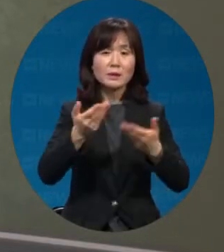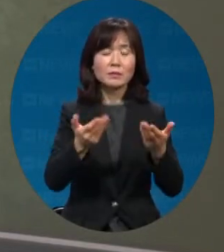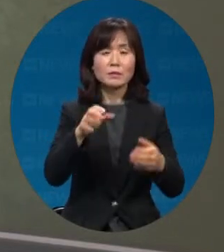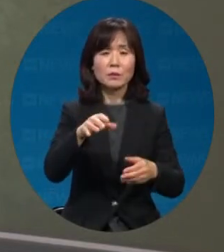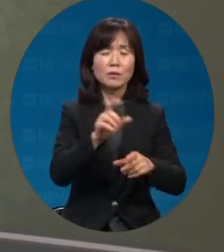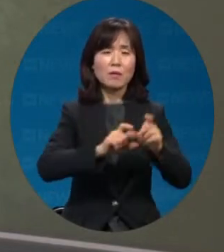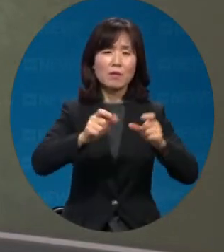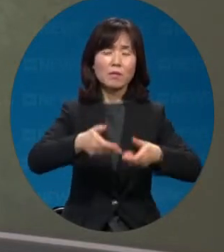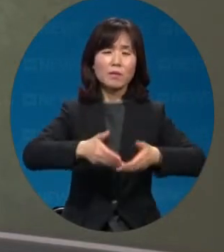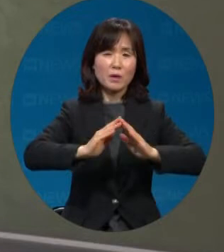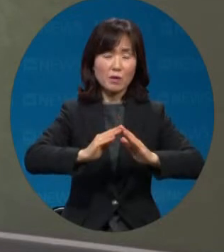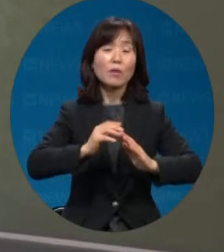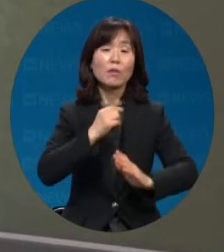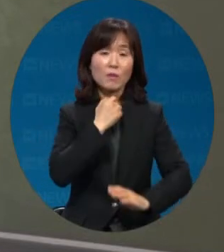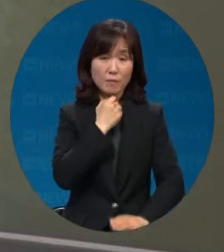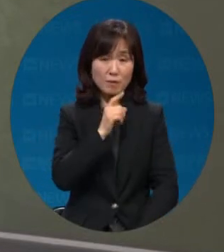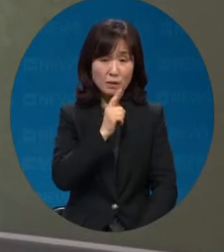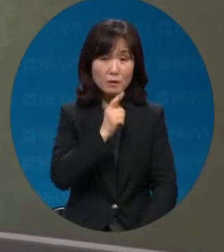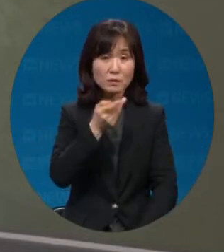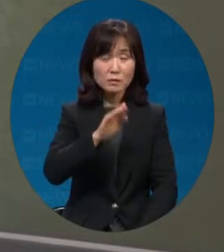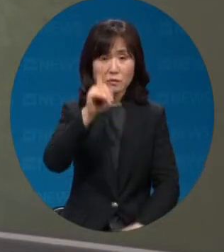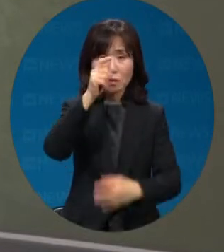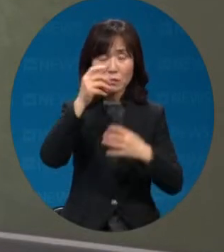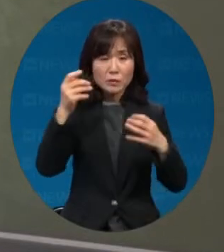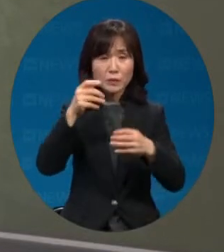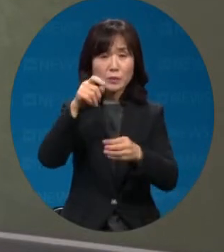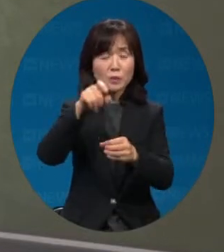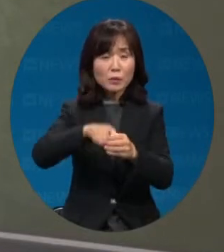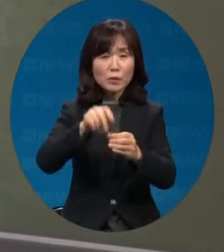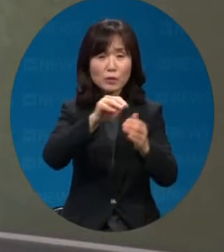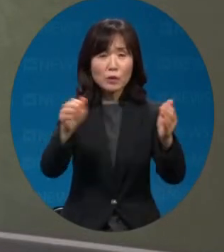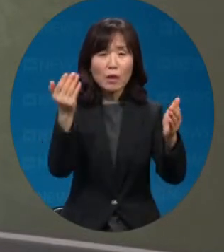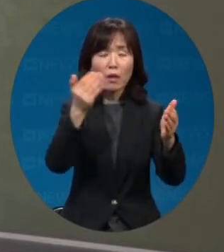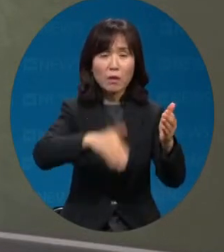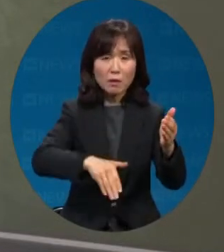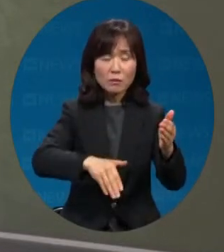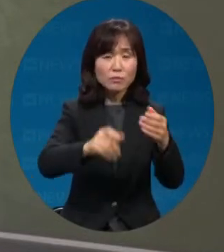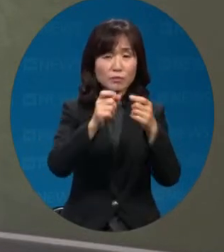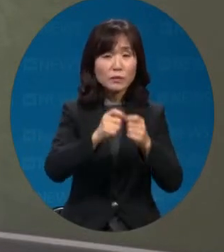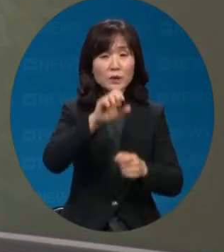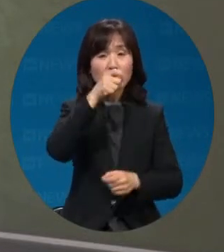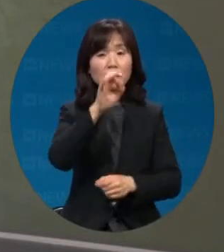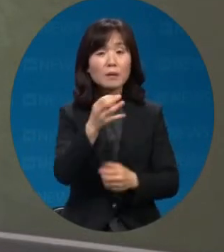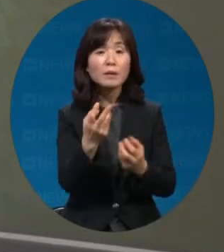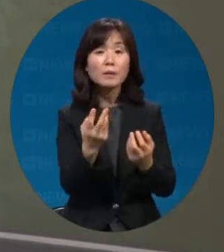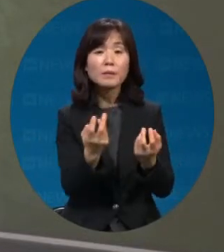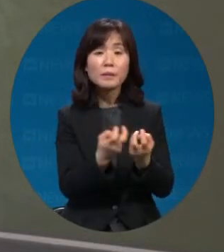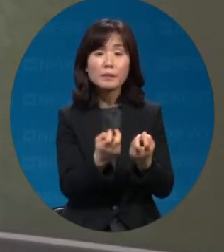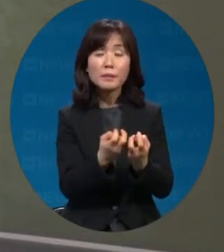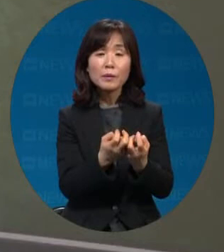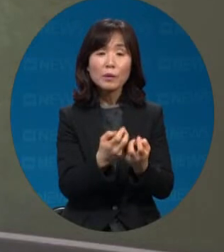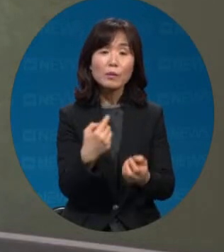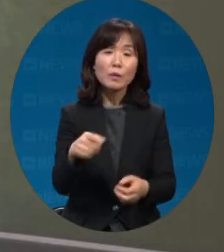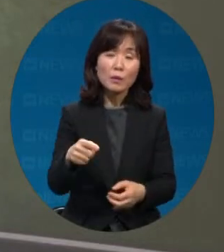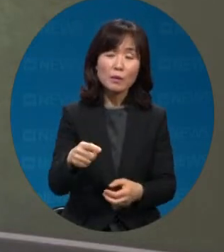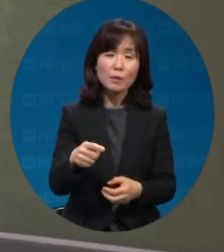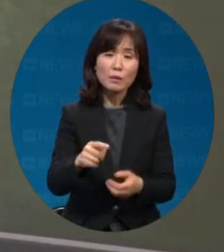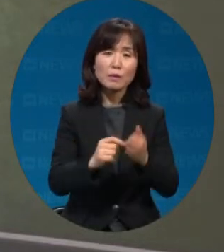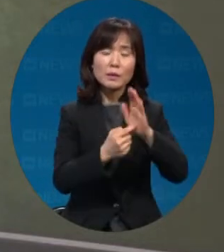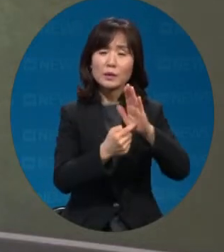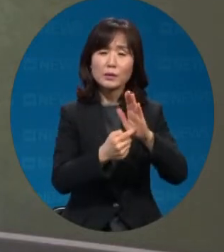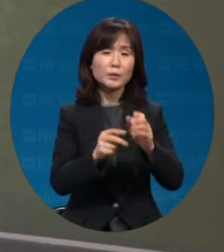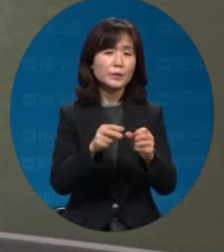수치는 정부가 이미 내놓은 목표치에도 미치지 못할 뿐더러 구체적으로 예산을 어떻게 마련하겠다고 밝힌